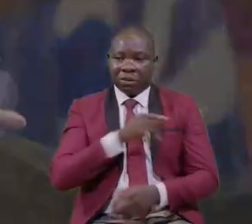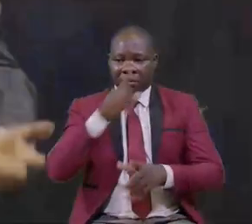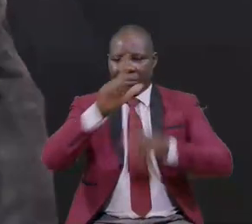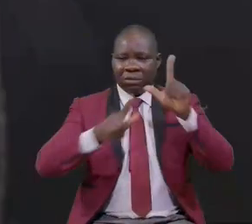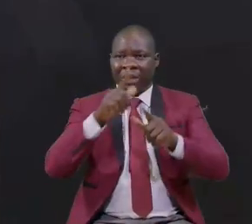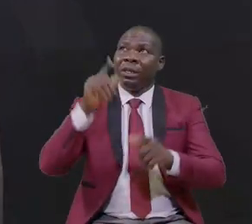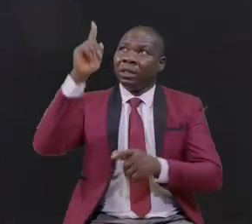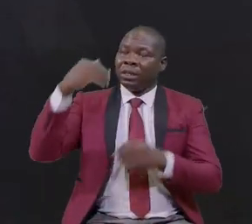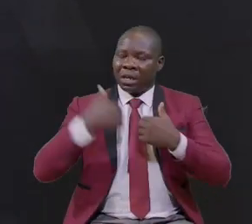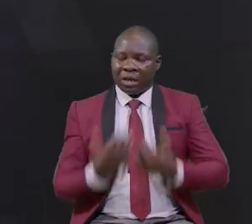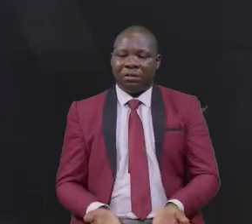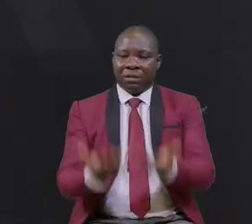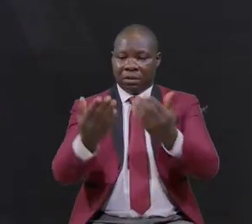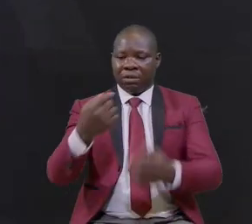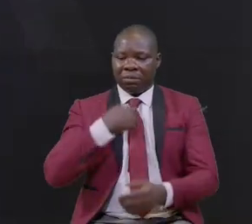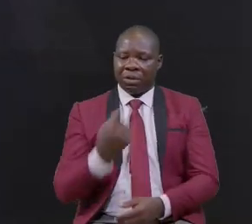Il m'a ressuscité.